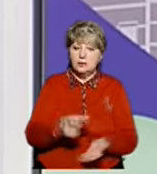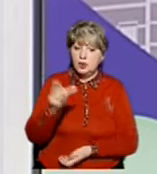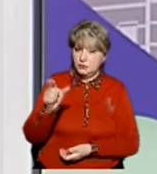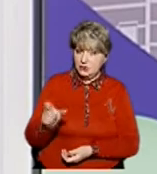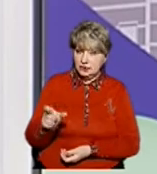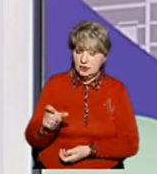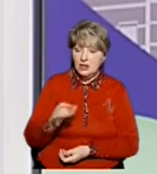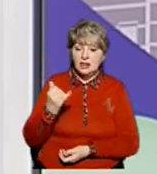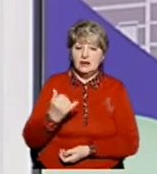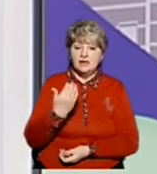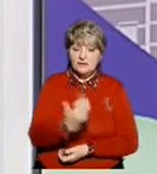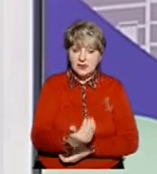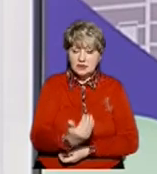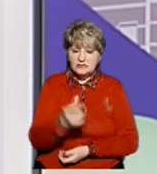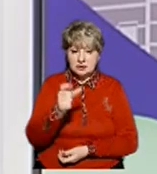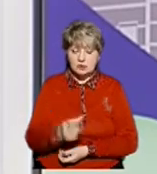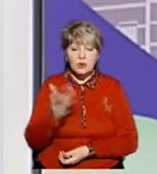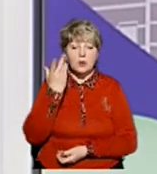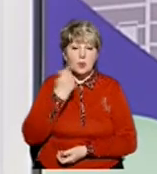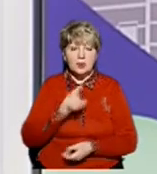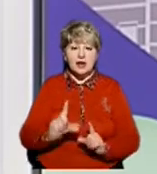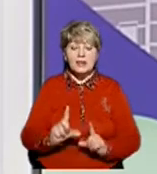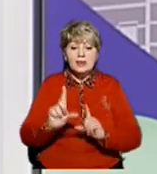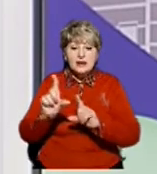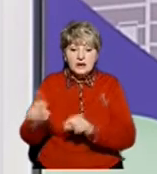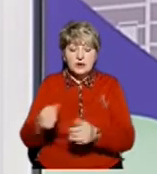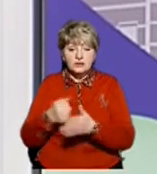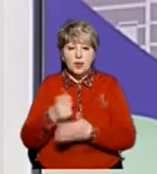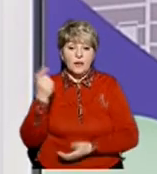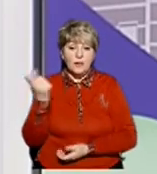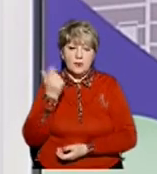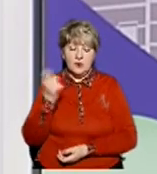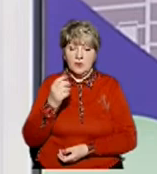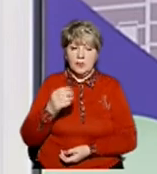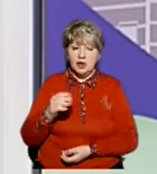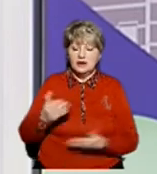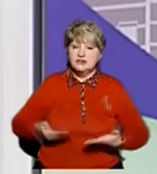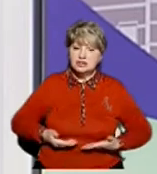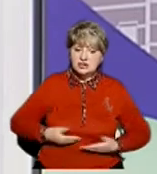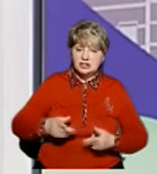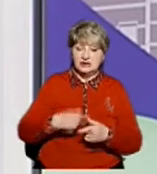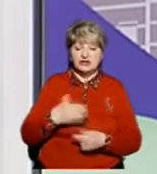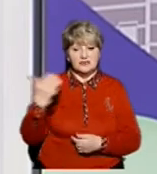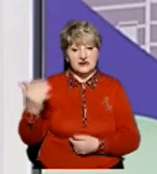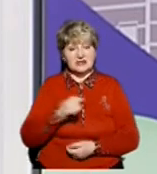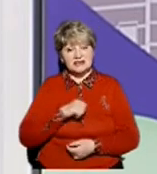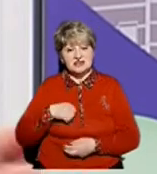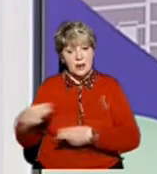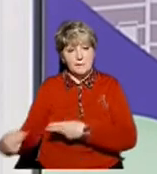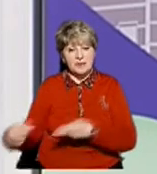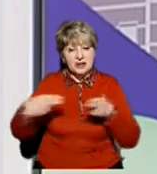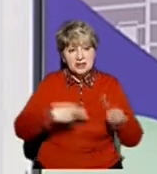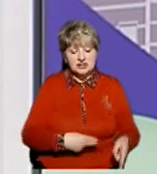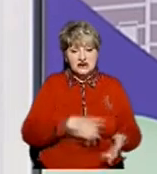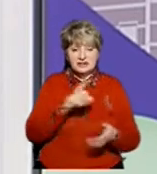і він, коли вже їде безпосередньо до власника житла, чи власник сам приїжджає за цією людиною, чи